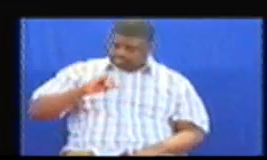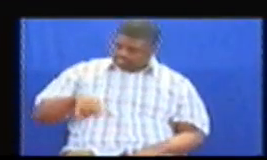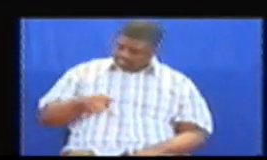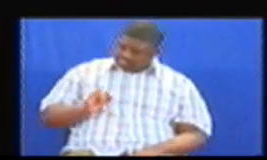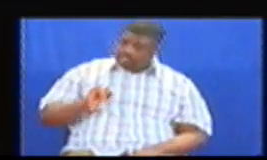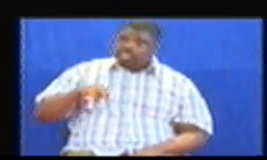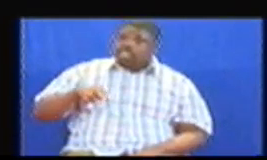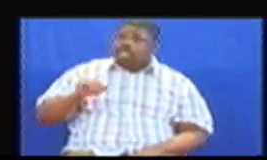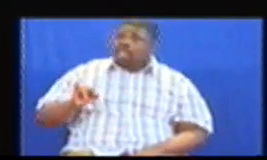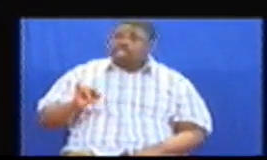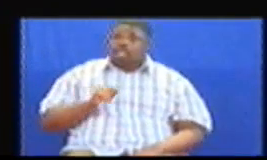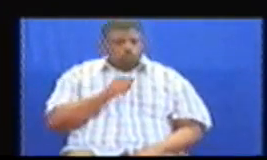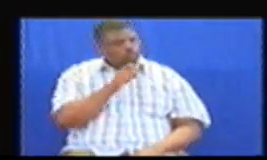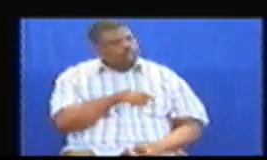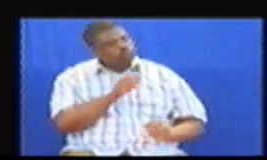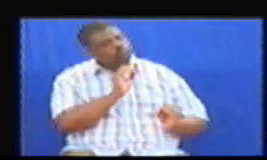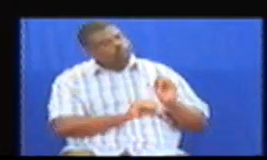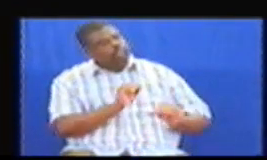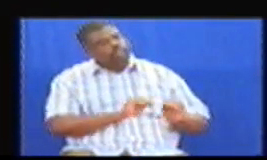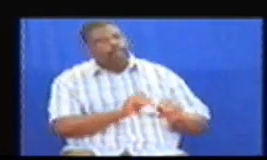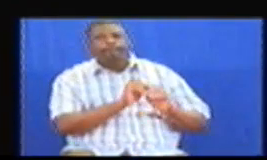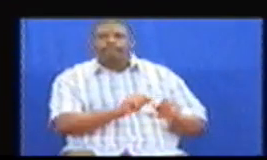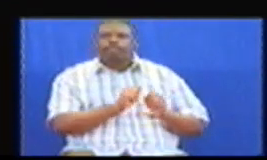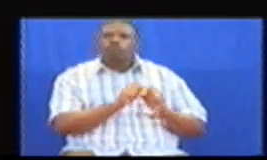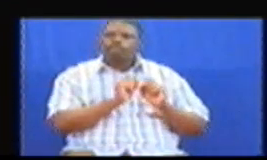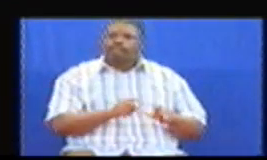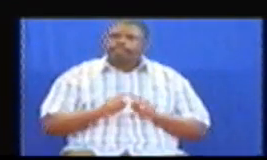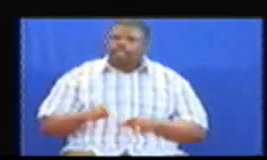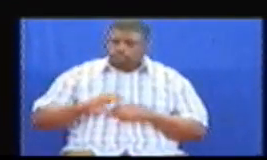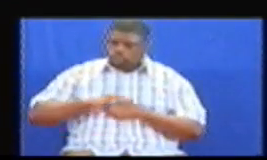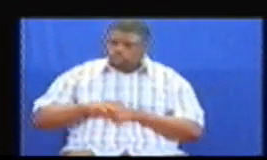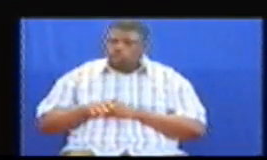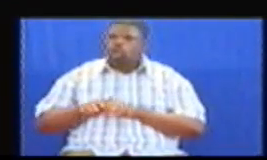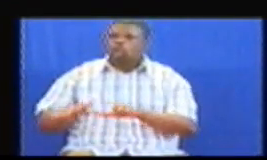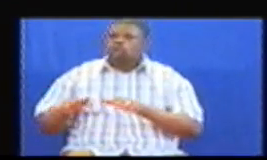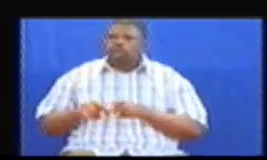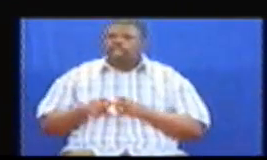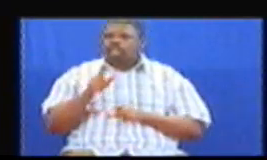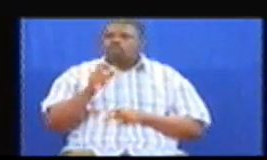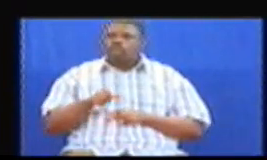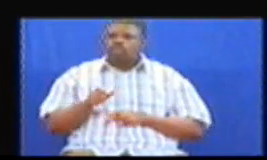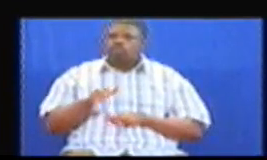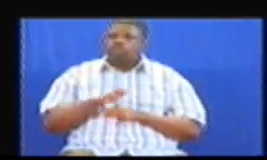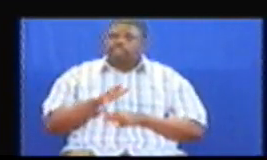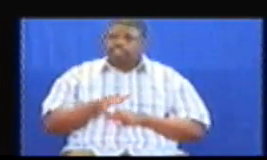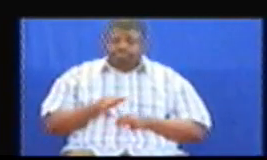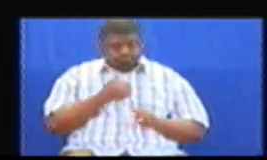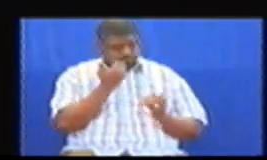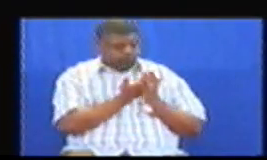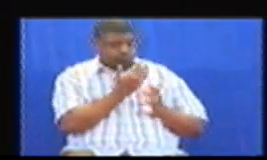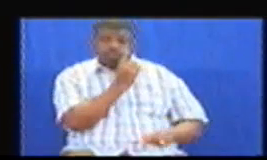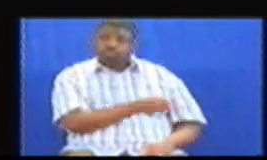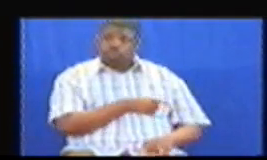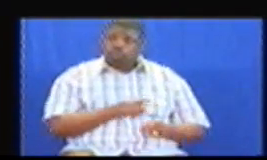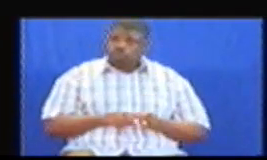wabunge mbalimbali wamechangia. Tumeona sasa hivi tuna janga la corona, kuna watu wengi sana ambao wako mahabusu, kuna watu wengi